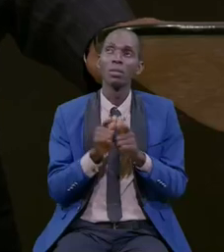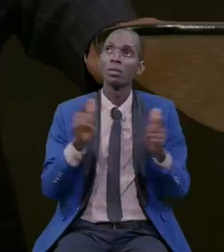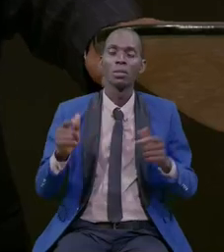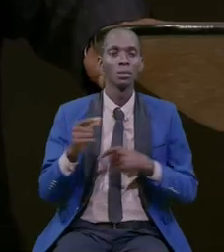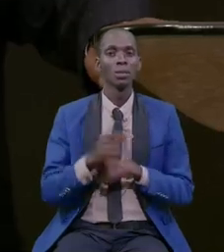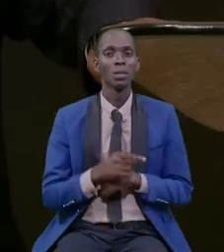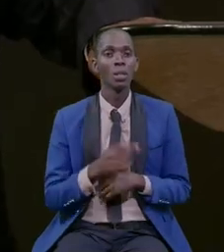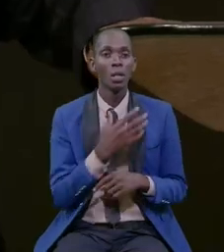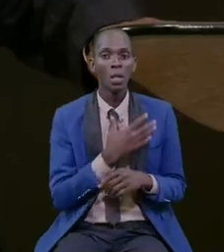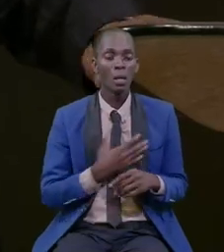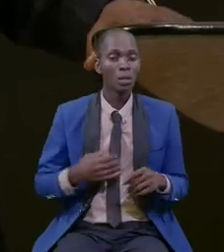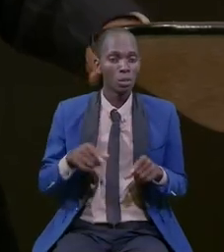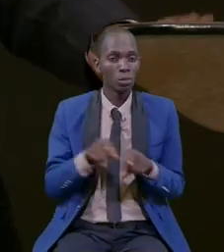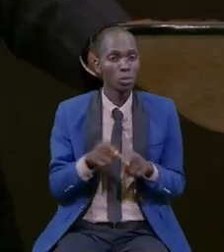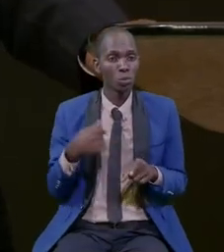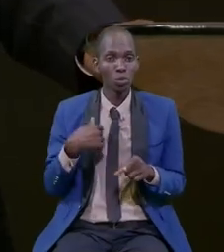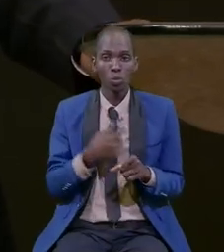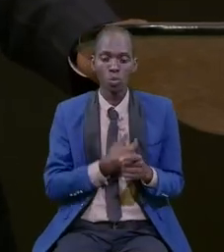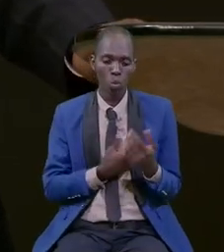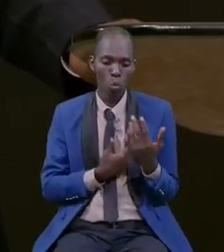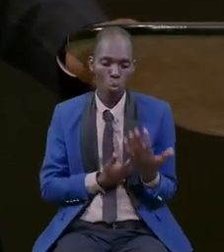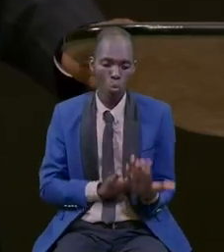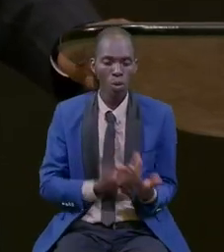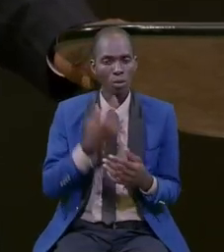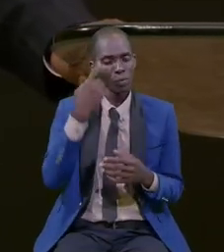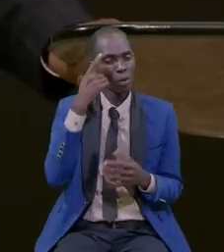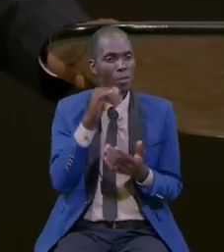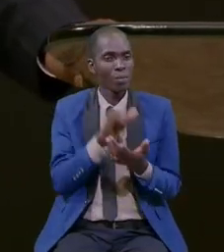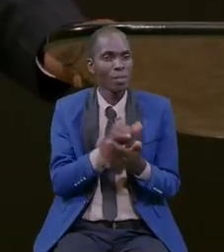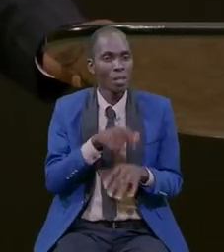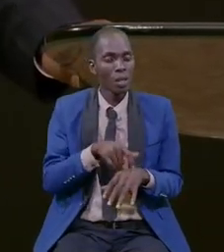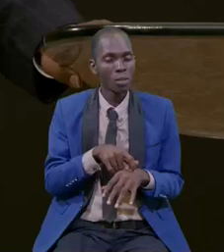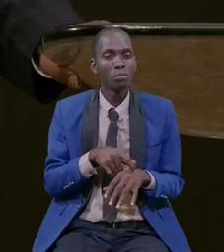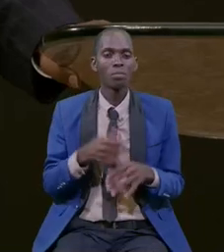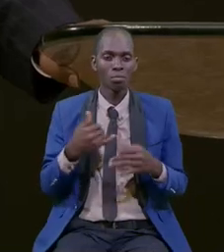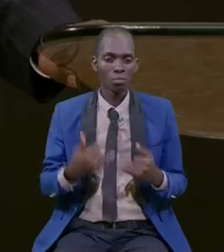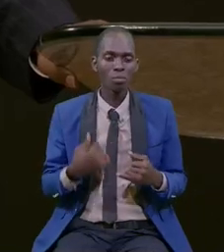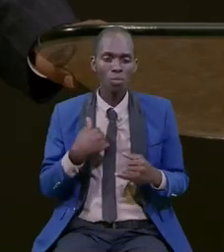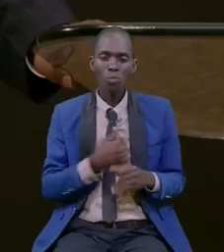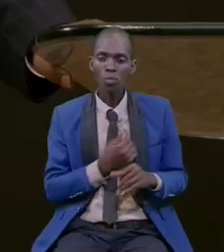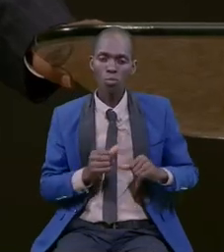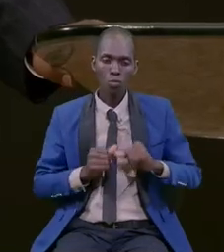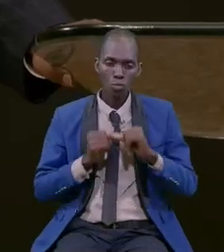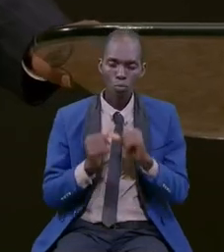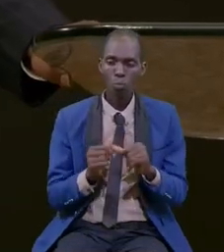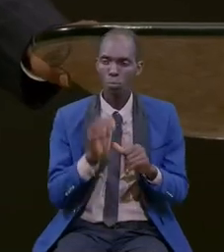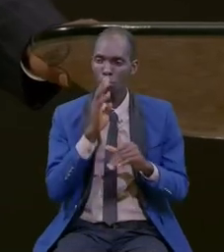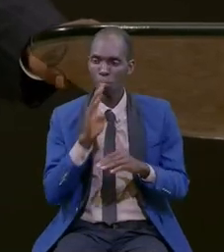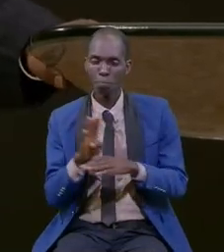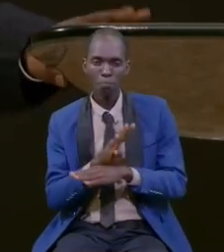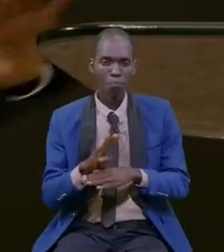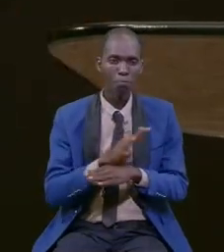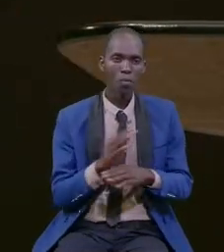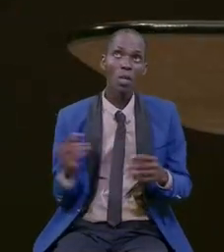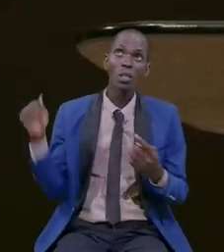qu'il vous a donné de faire pendant que nous sommes dans l'attente de ce temps nous devons continuer et nous occuper jusqu'à ce qu'il